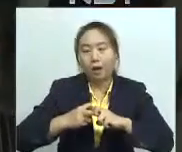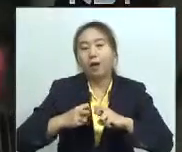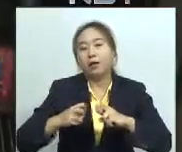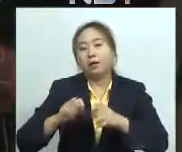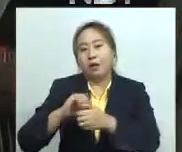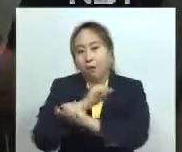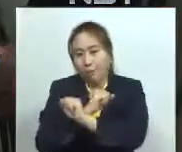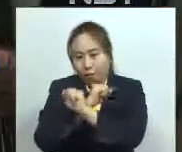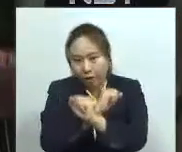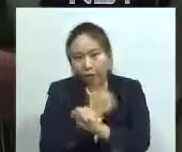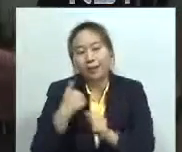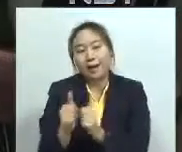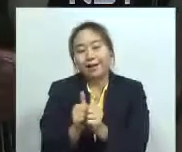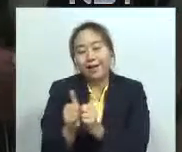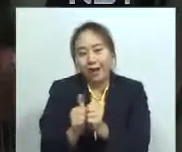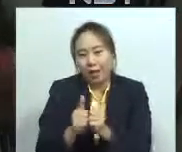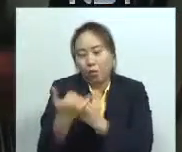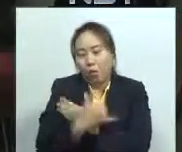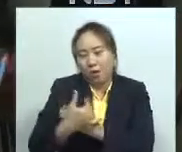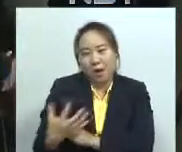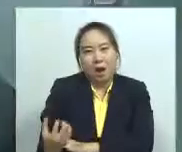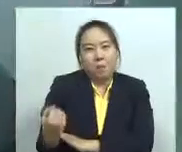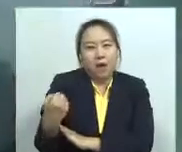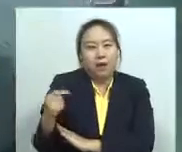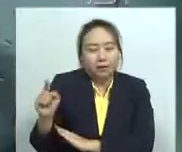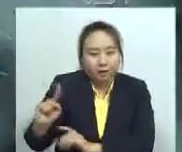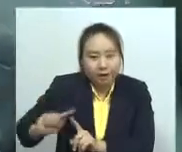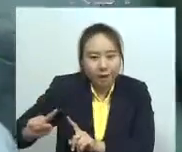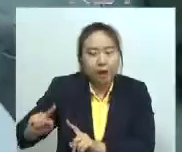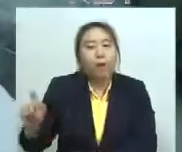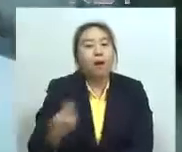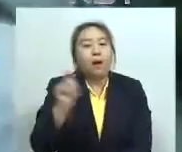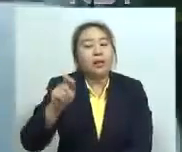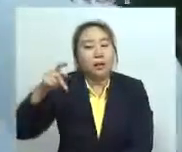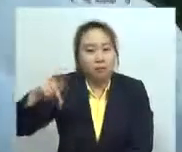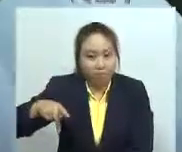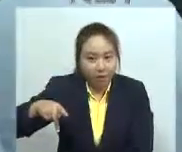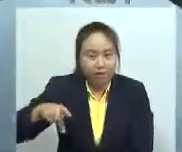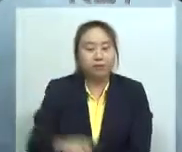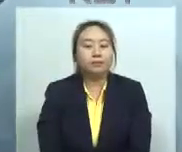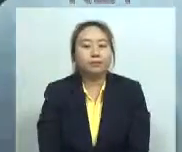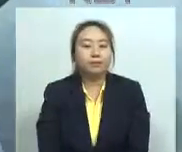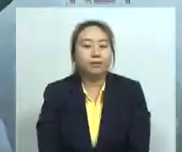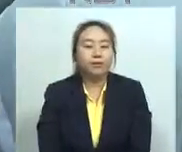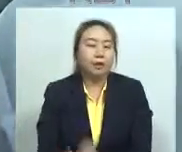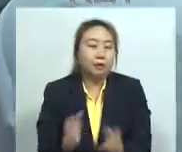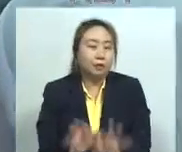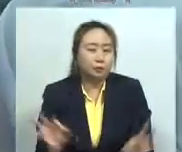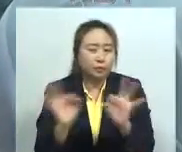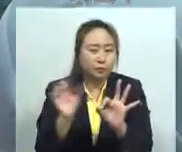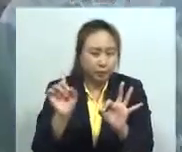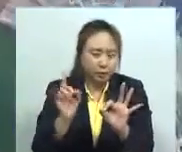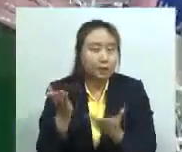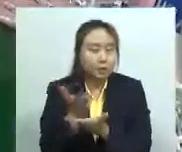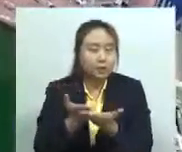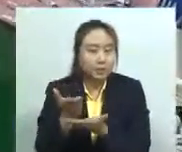าคและการแข่งขันระหว่างประเทศมหาอำนาจในภูมิภาคเอเชียแปซิฟิกรวมถึงการเน้นย้ำเพื่อการพิ